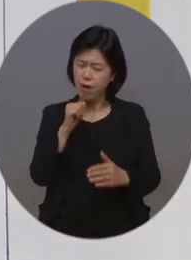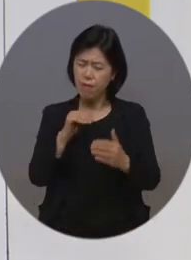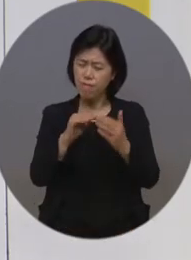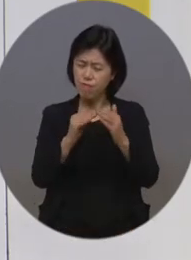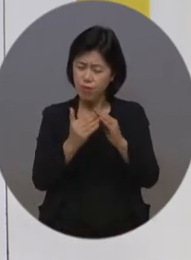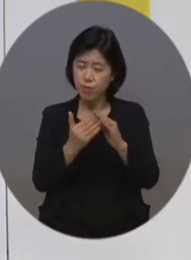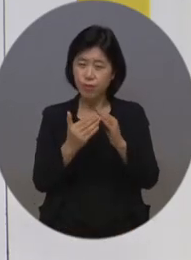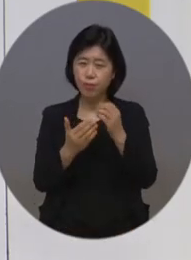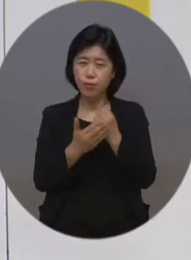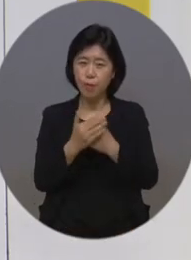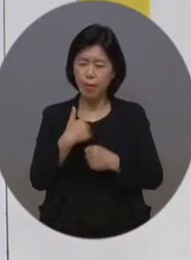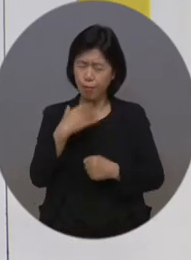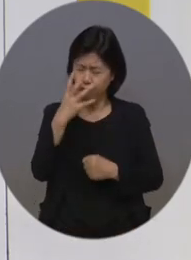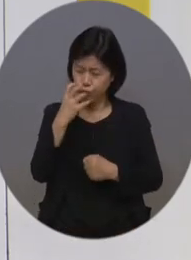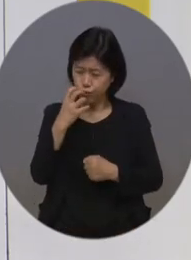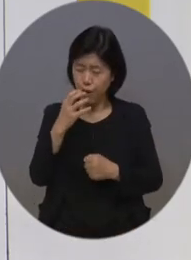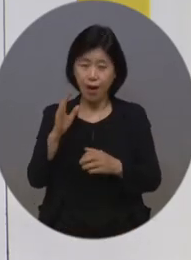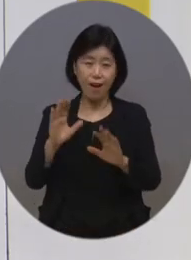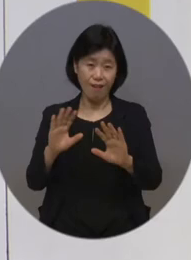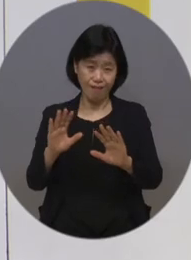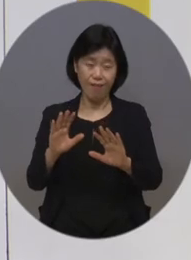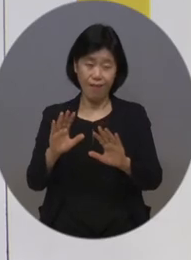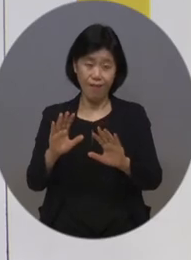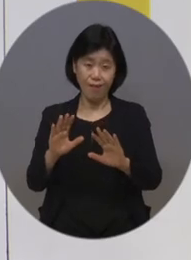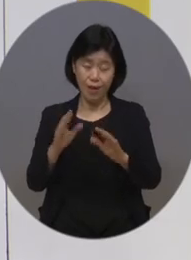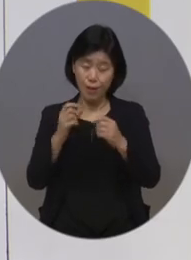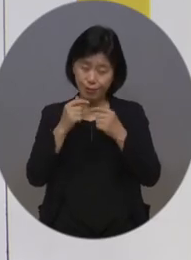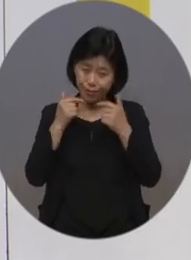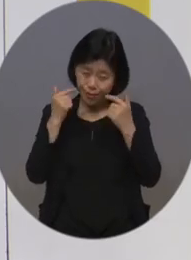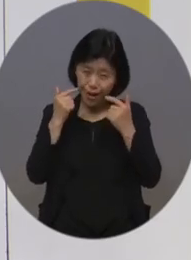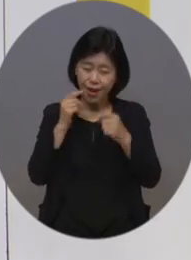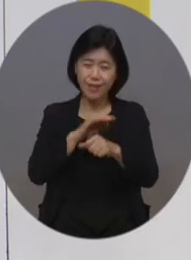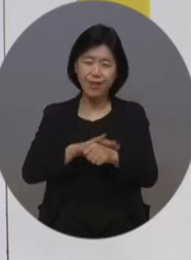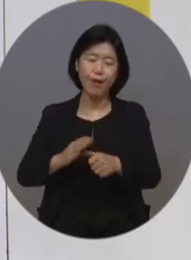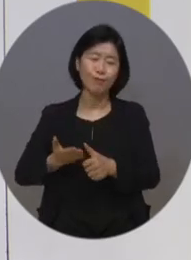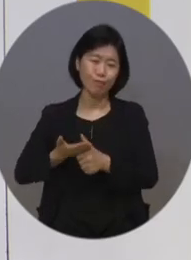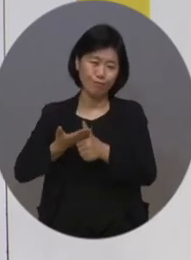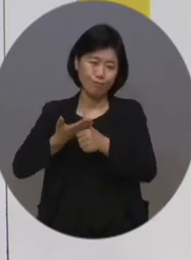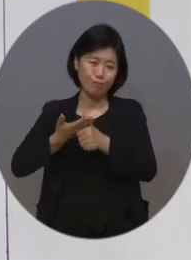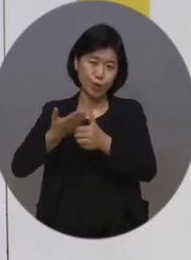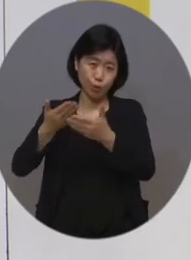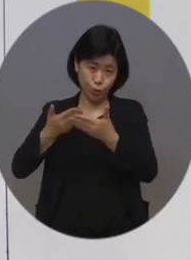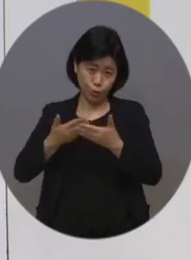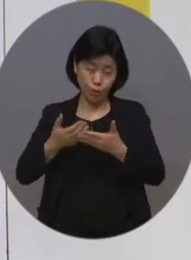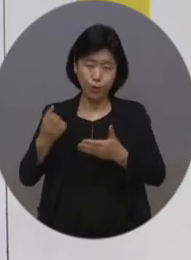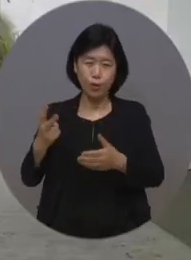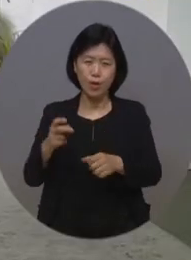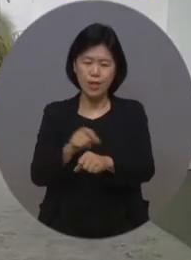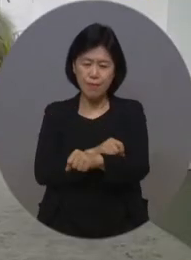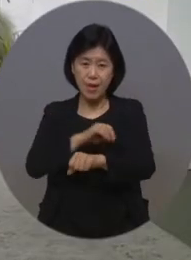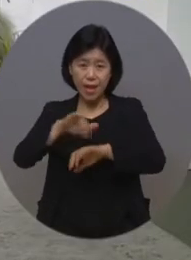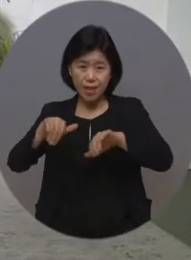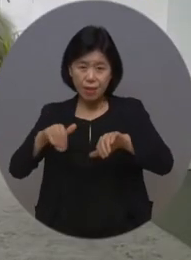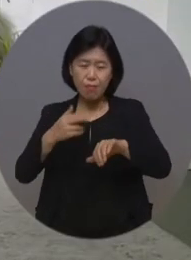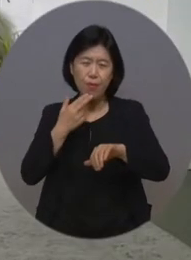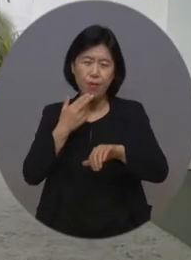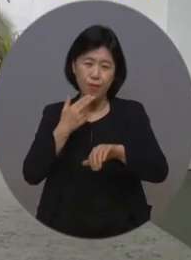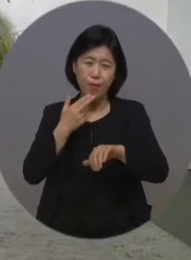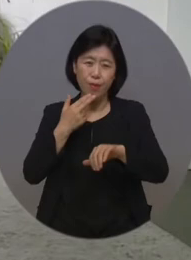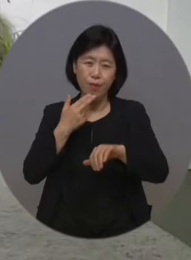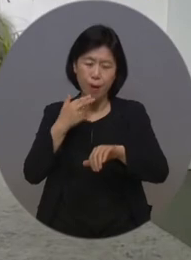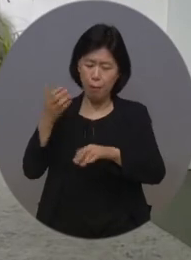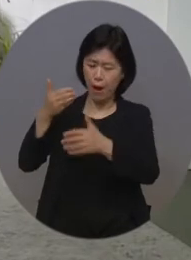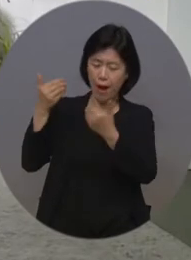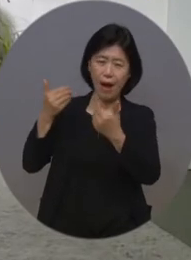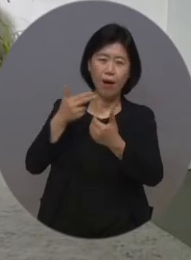고마운 것은 에 대한 간섭 안 하고 어떤 상황에서도 믿어 주셨던 것 같아요 아 아들을 적 믿어주시고